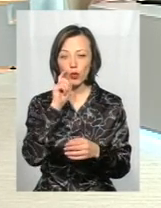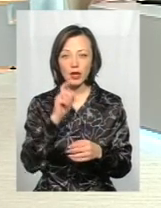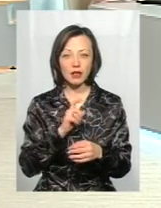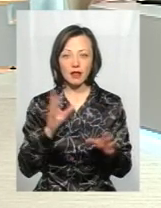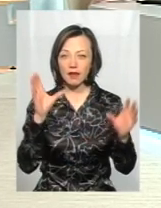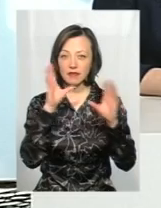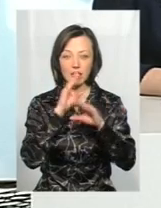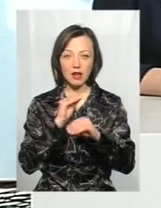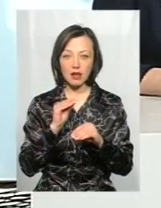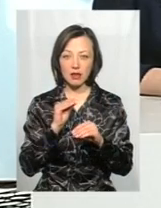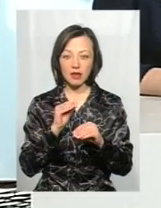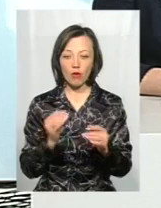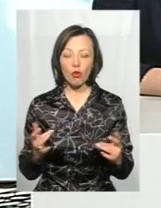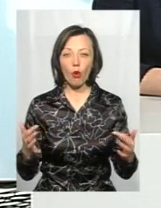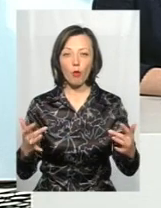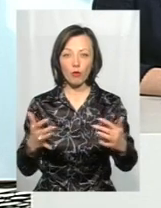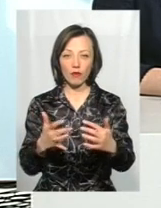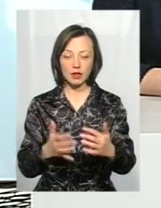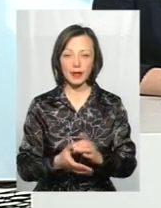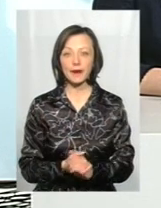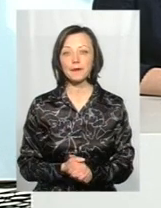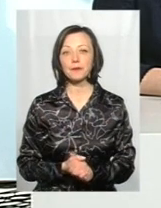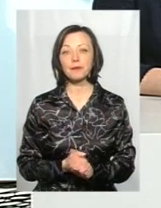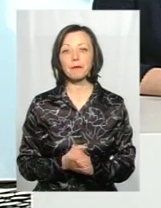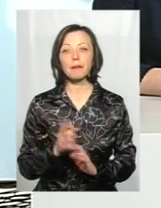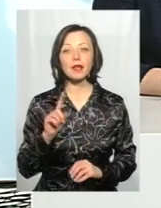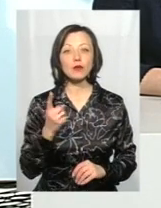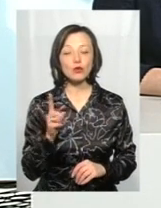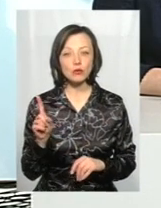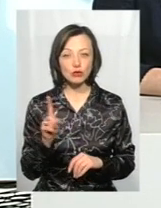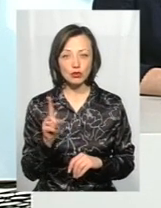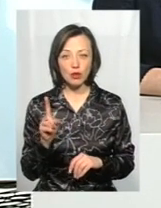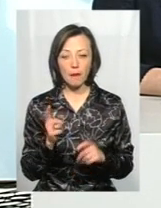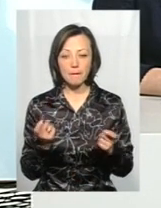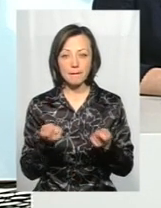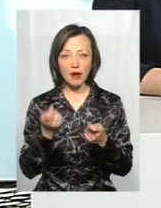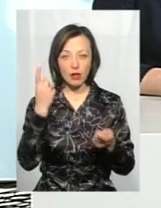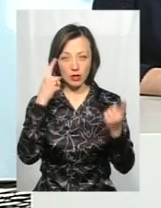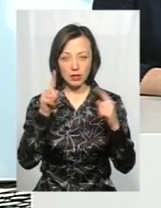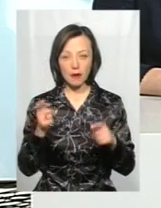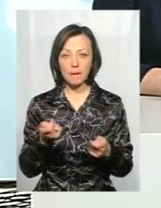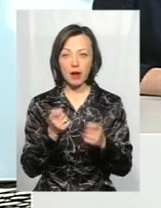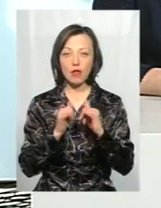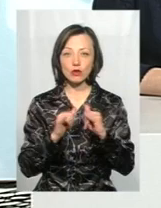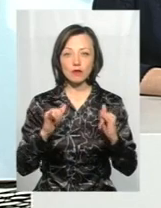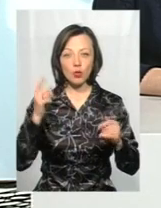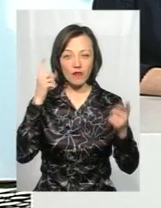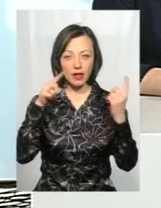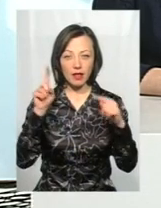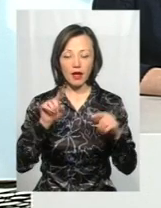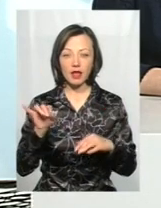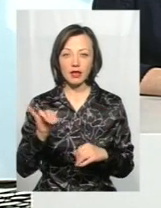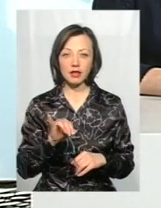не встигає охоплювати. Тому що мало ідей, мало розвиткових ідей